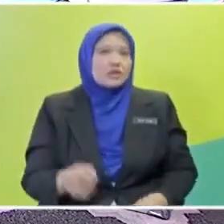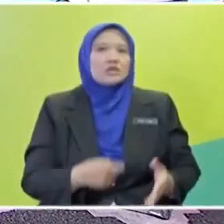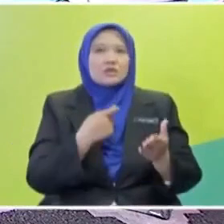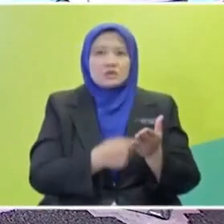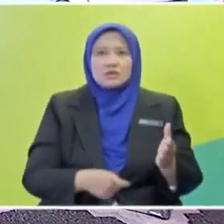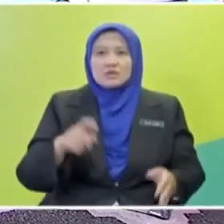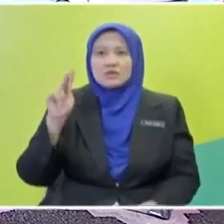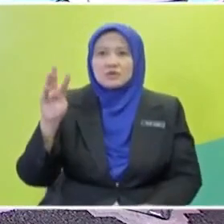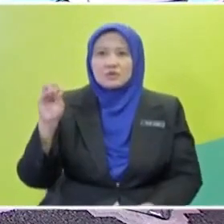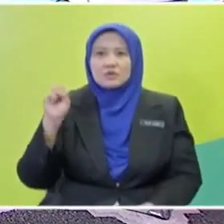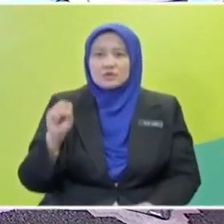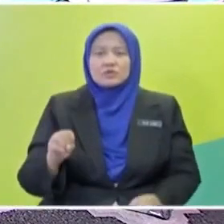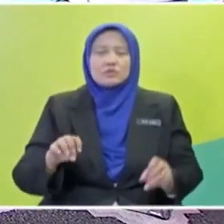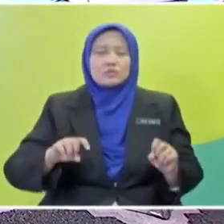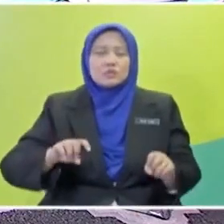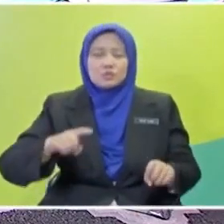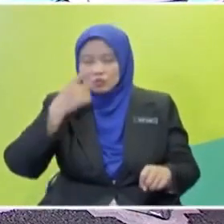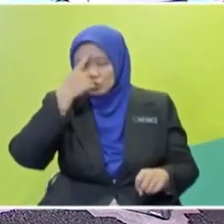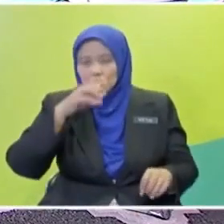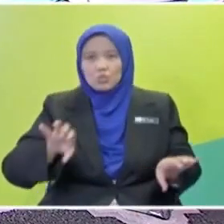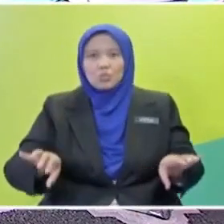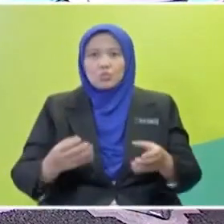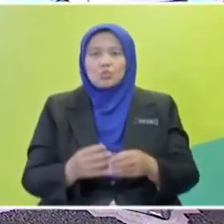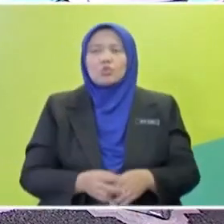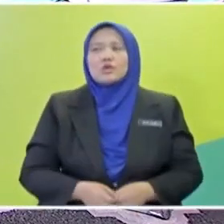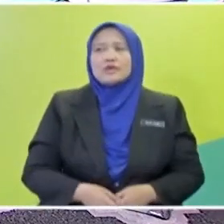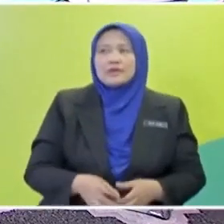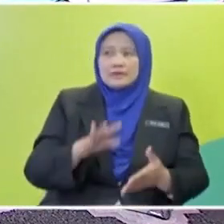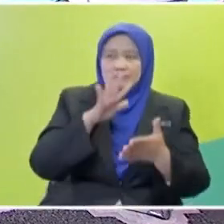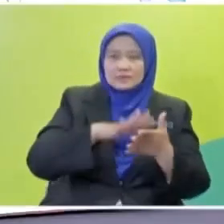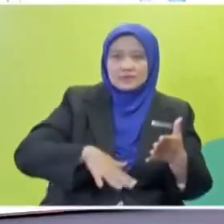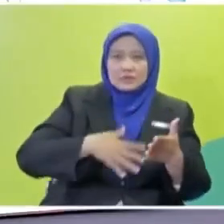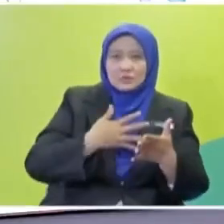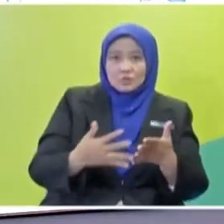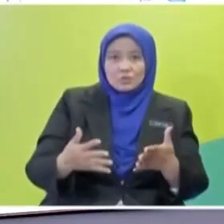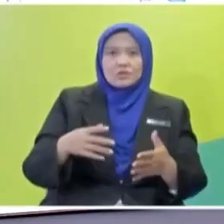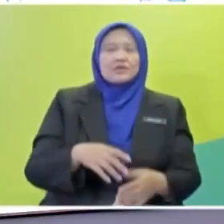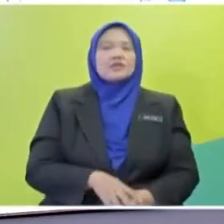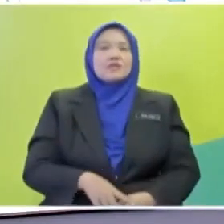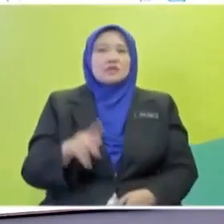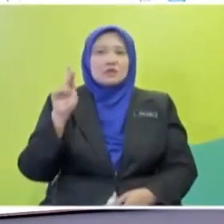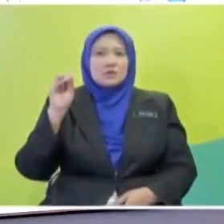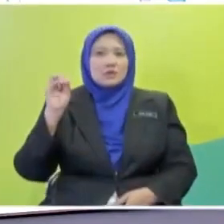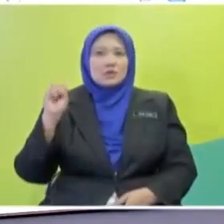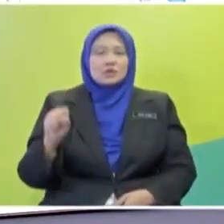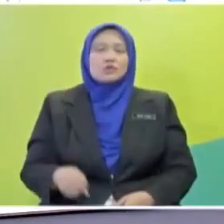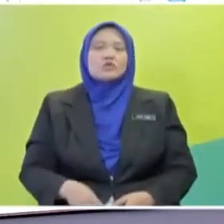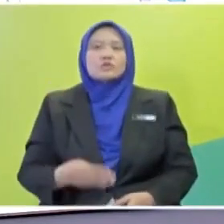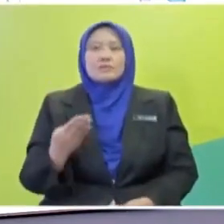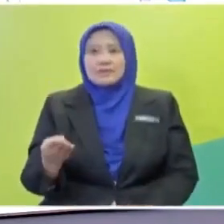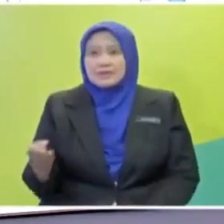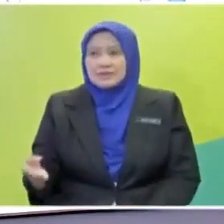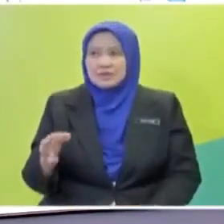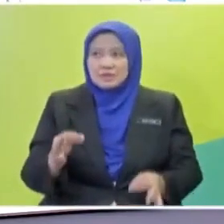buat produk ni. Okey, boleh lihat dekat sini jadual pengiraan kos bahan. Okey, disebabkan kita gunakan pen 3D ataupun pen 3 dimensi